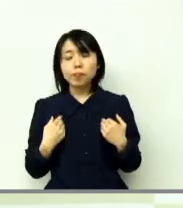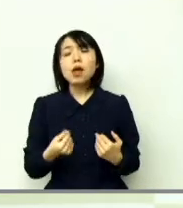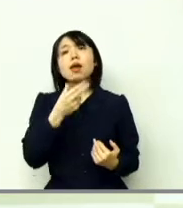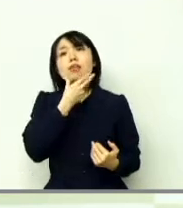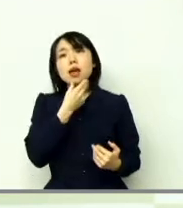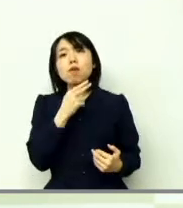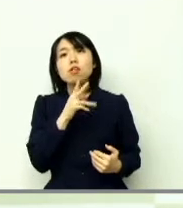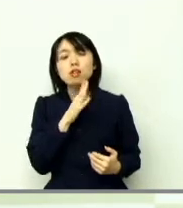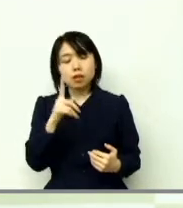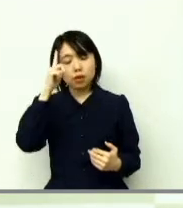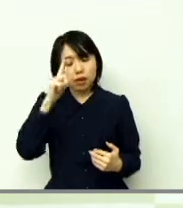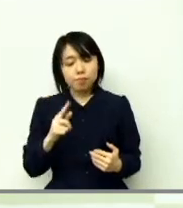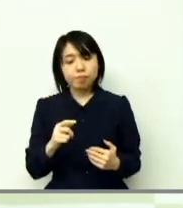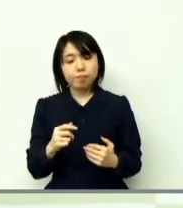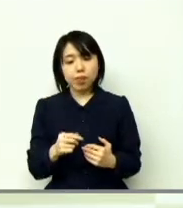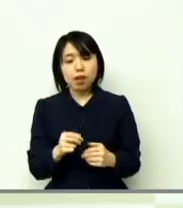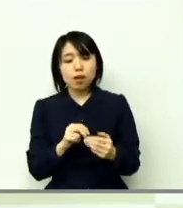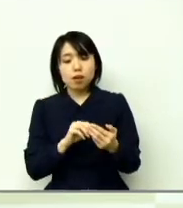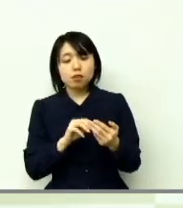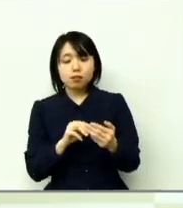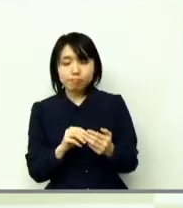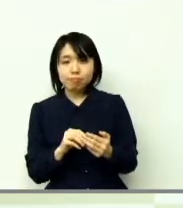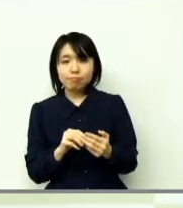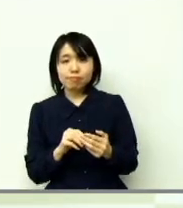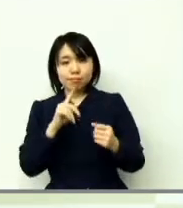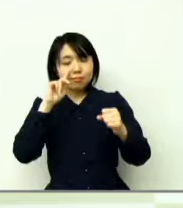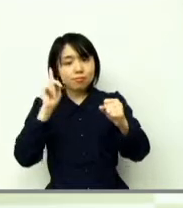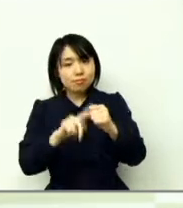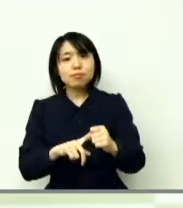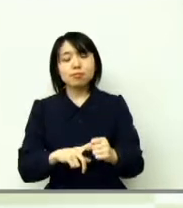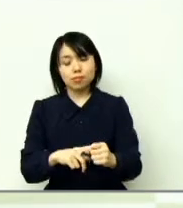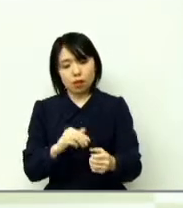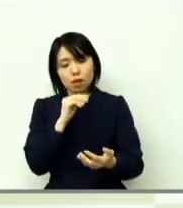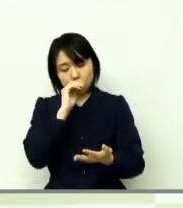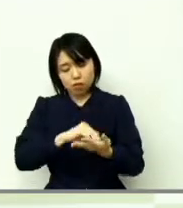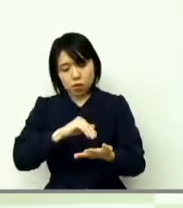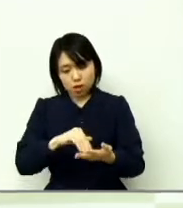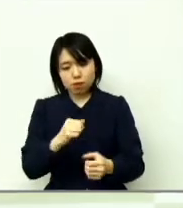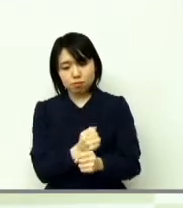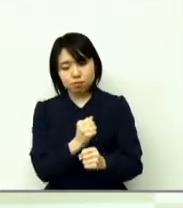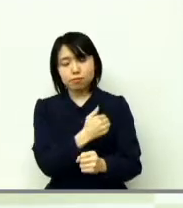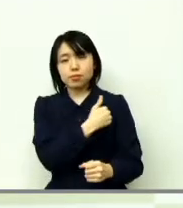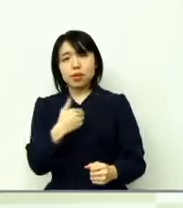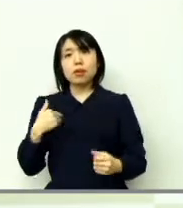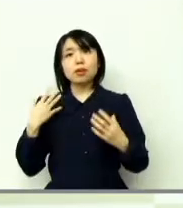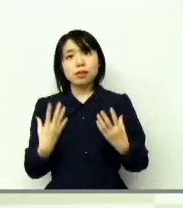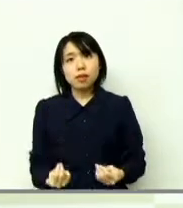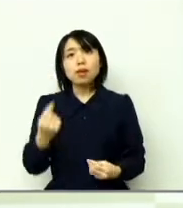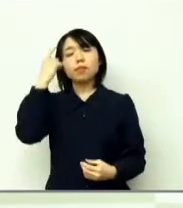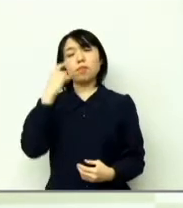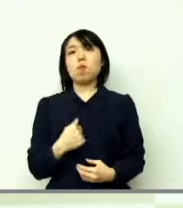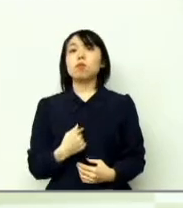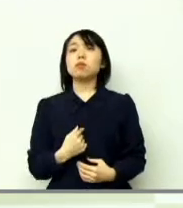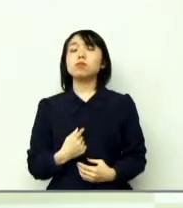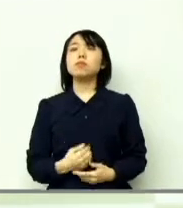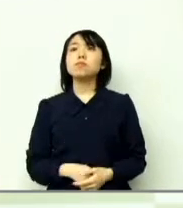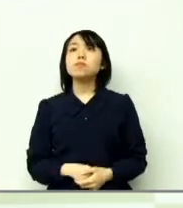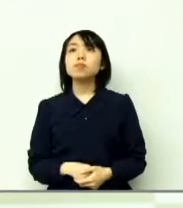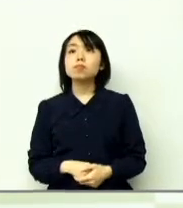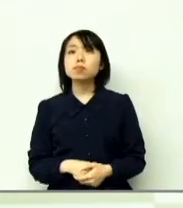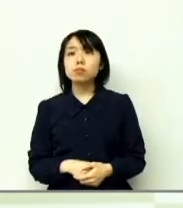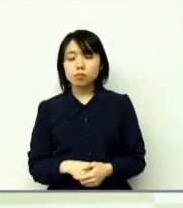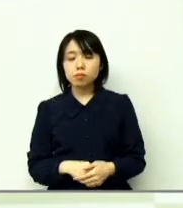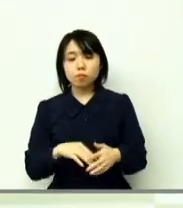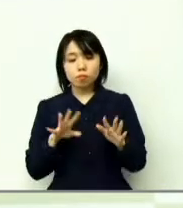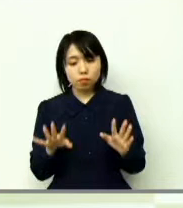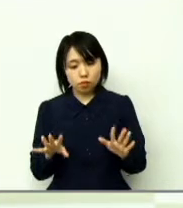予算を、積極的な予算を編成をすることができたというふうに考えております。編成方針としては本年度新たに策